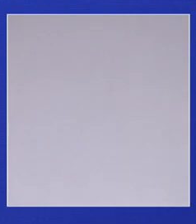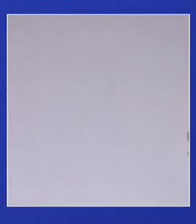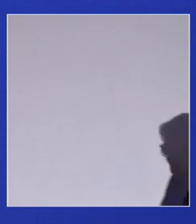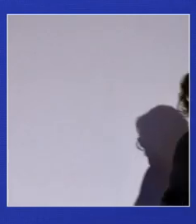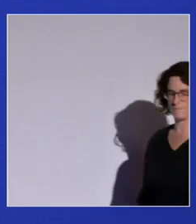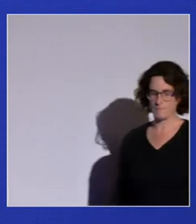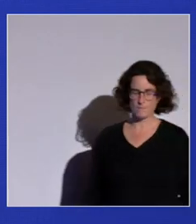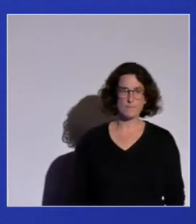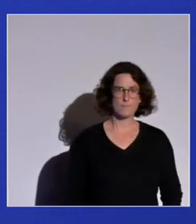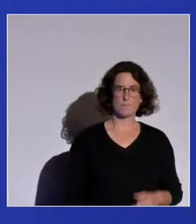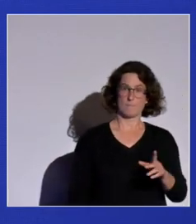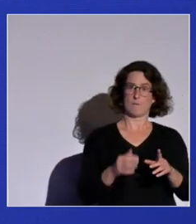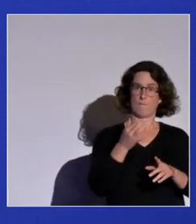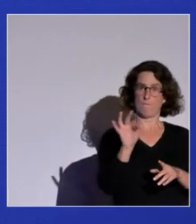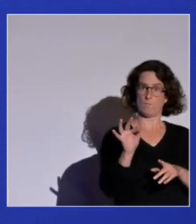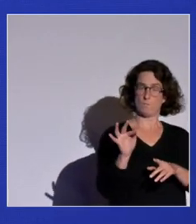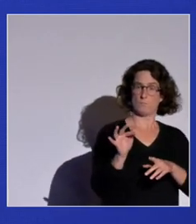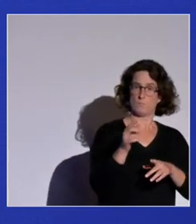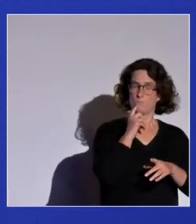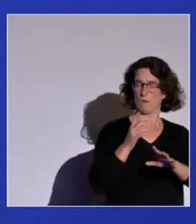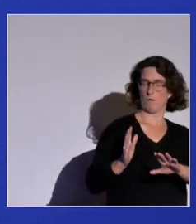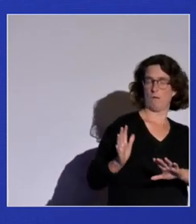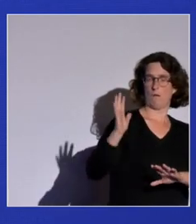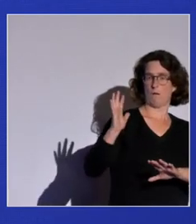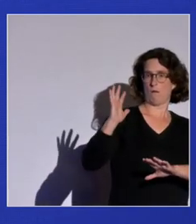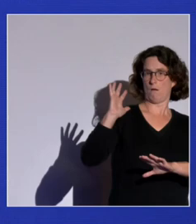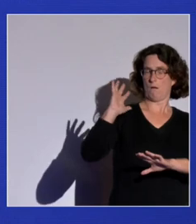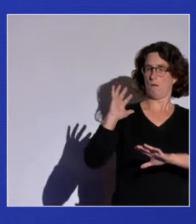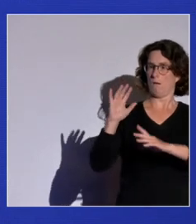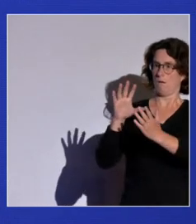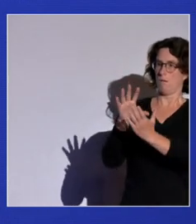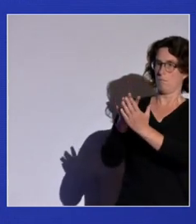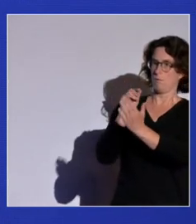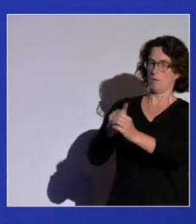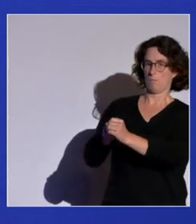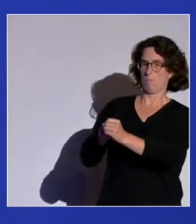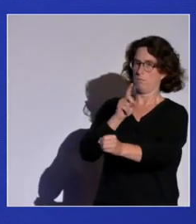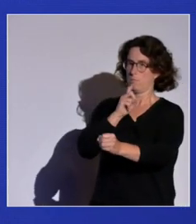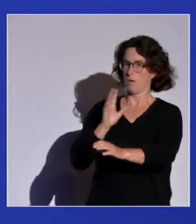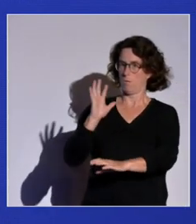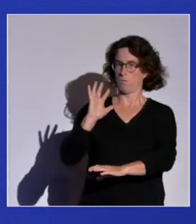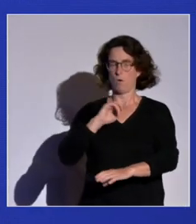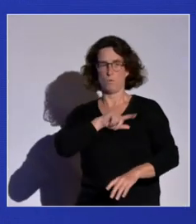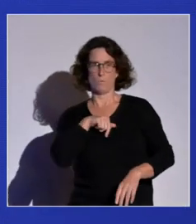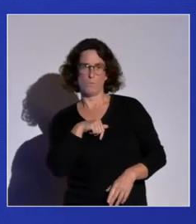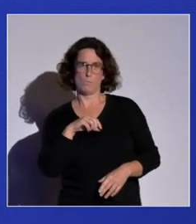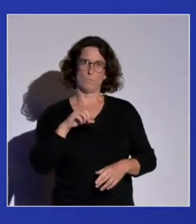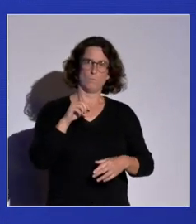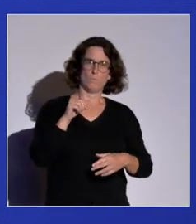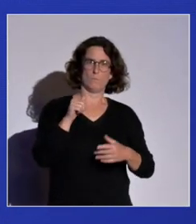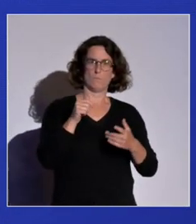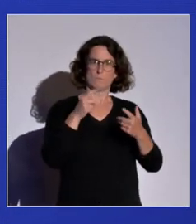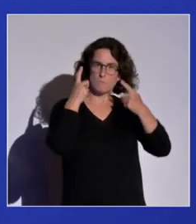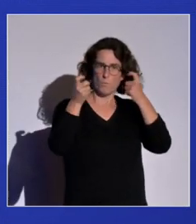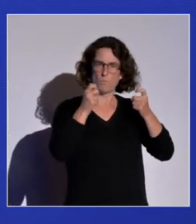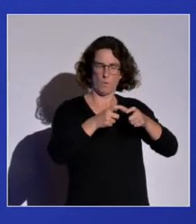avait décroché depuis si longtemps du modèle de la production. On a connu des théories d'entreprises